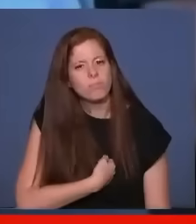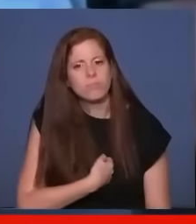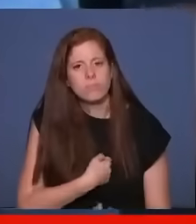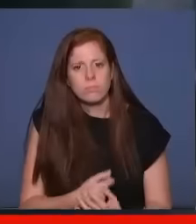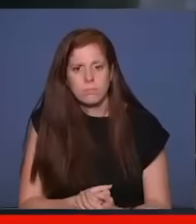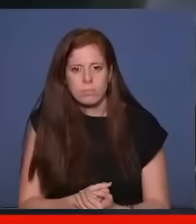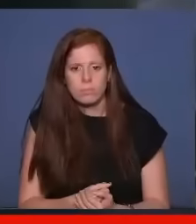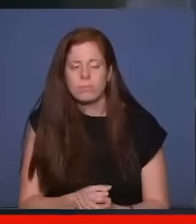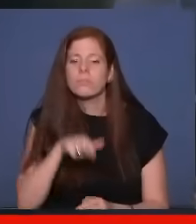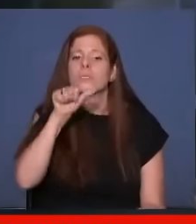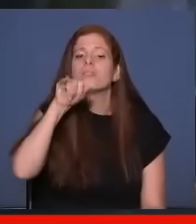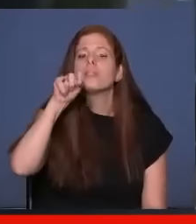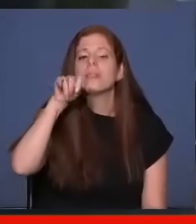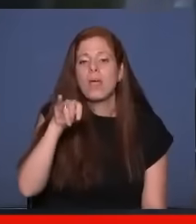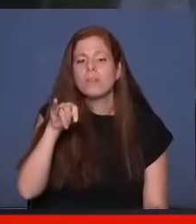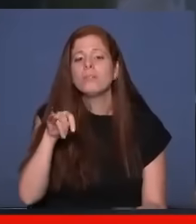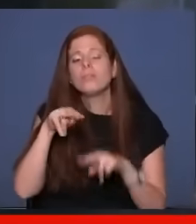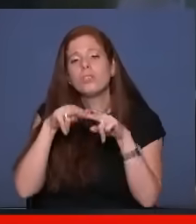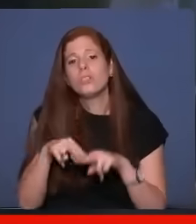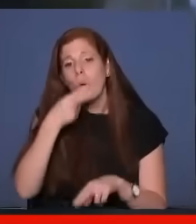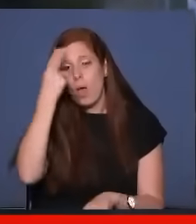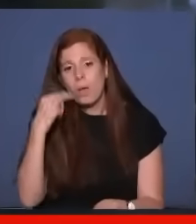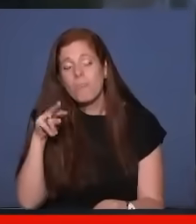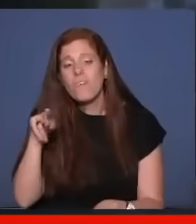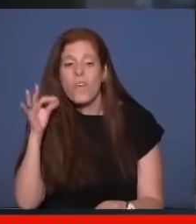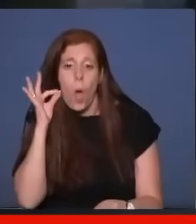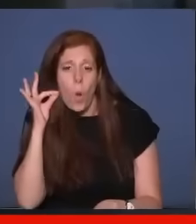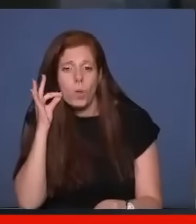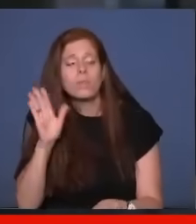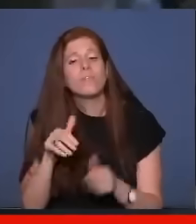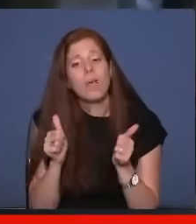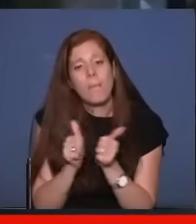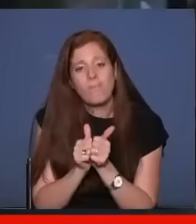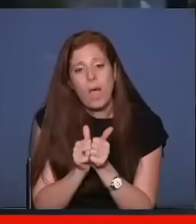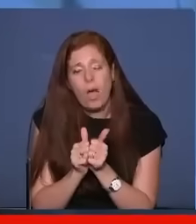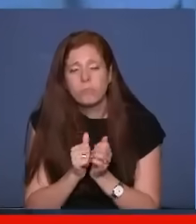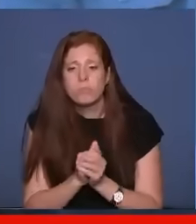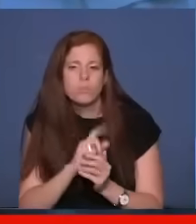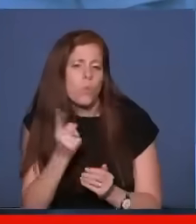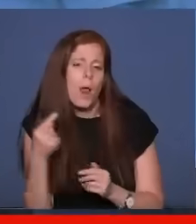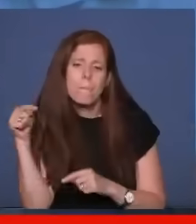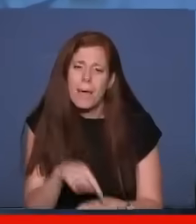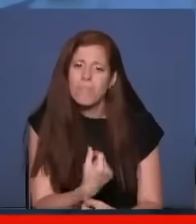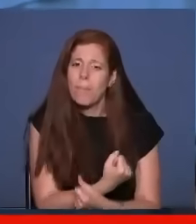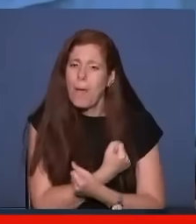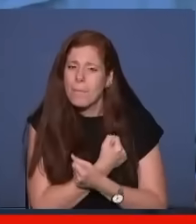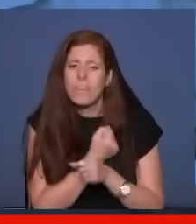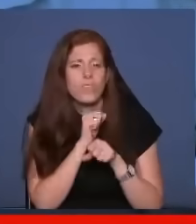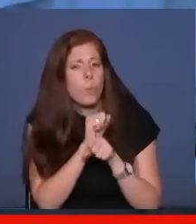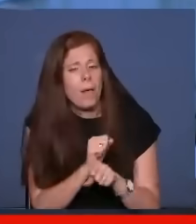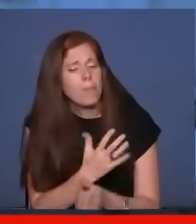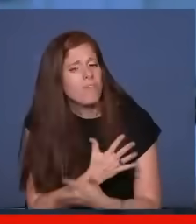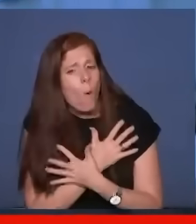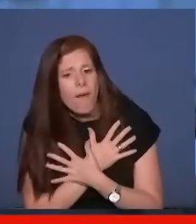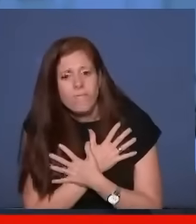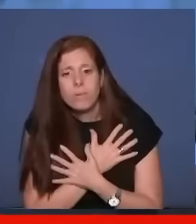איתי הניח אחריו הורים ואחות, הוא הניח אחריו גם חברה. כולם באים ומחבקים ותומכים ואוהבים.